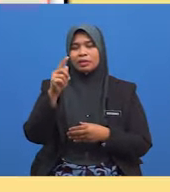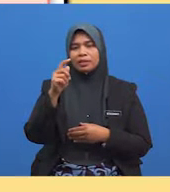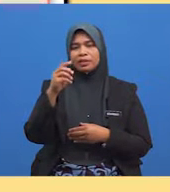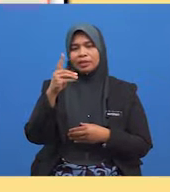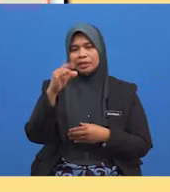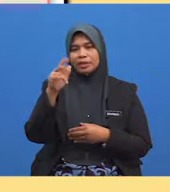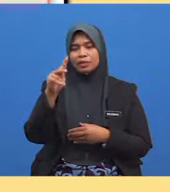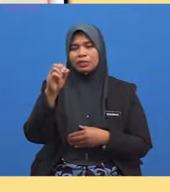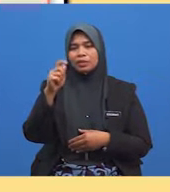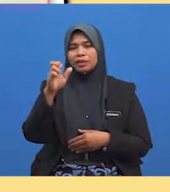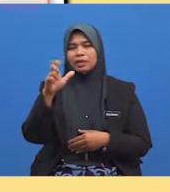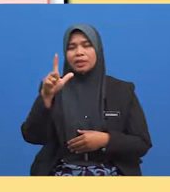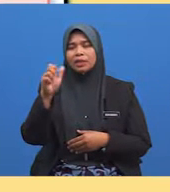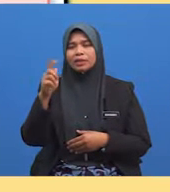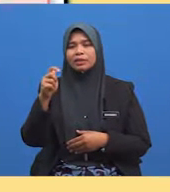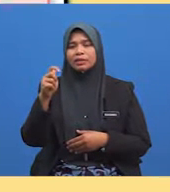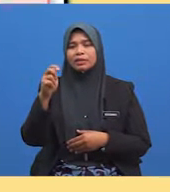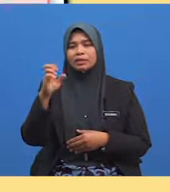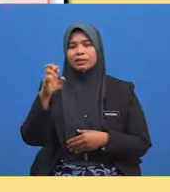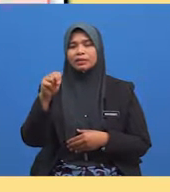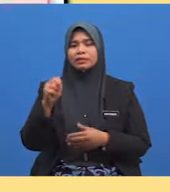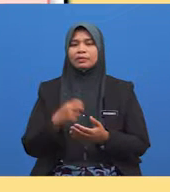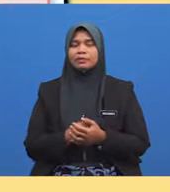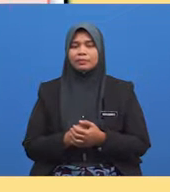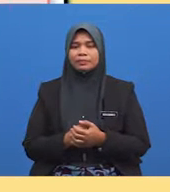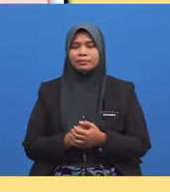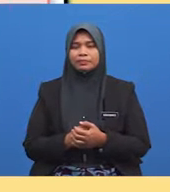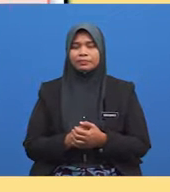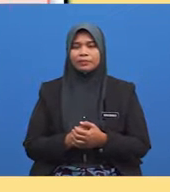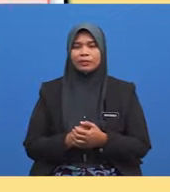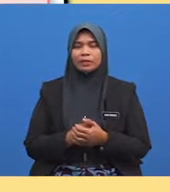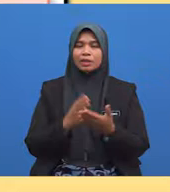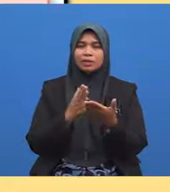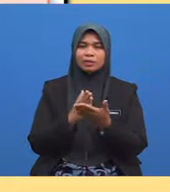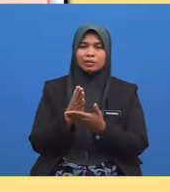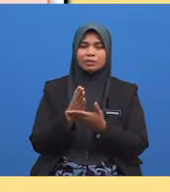tumbuhan dikotiledon mempunyai dua kotiledon.